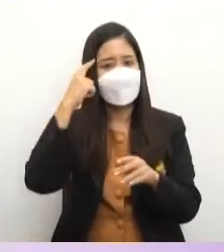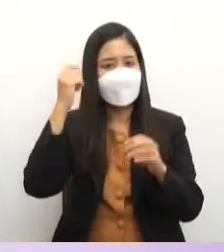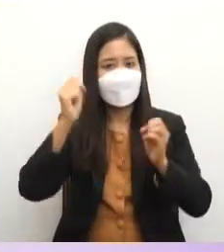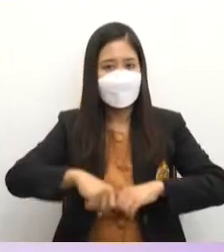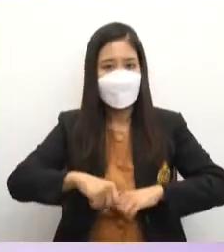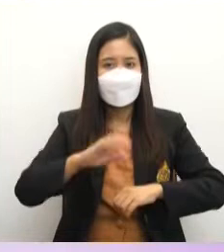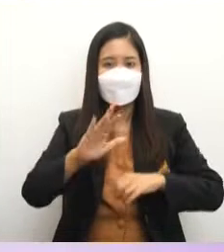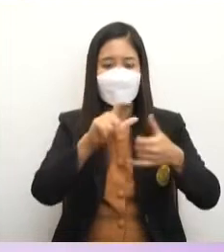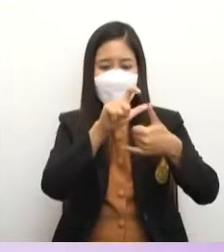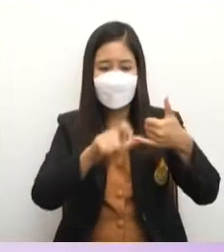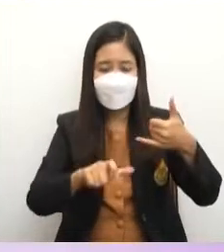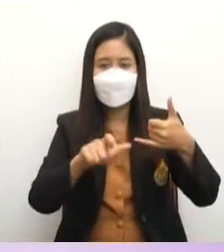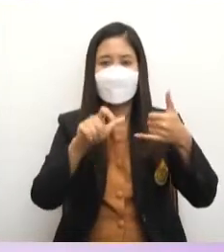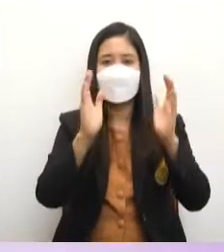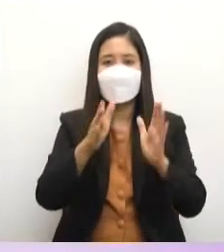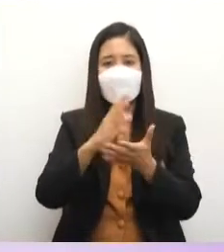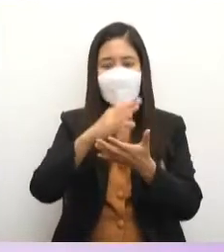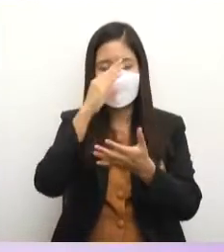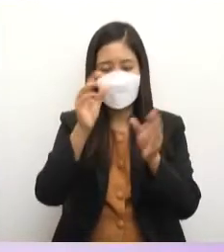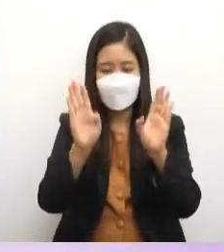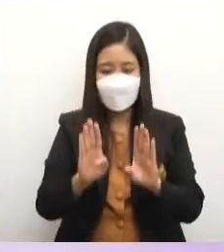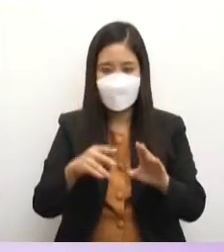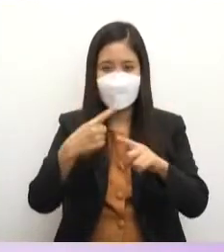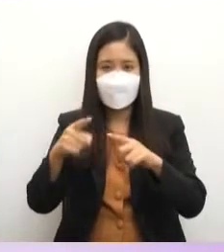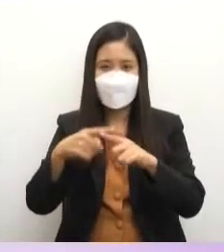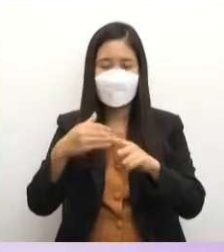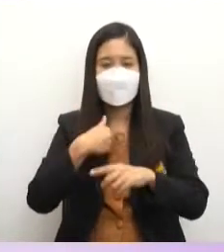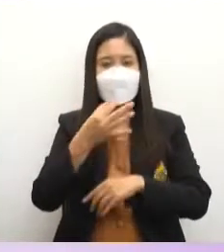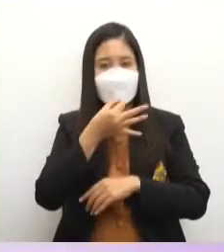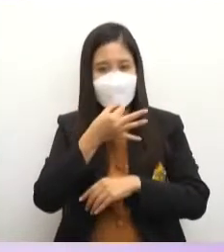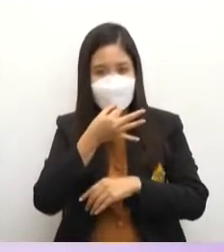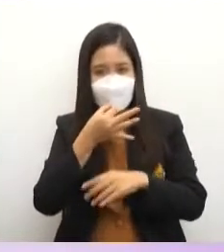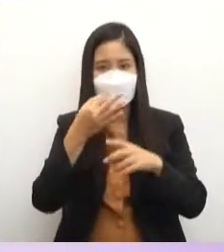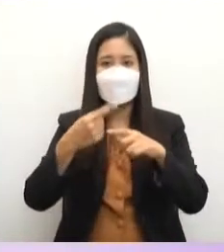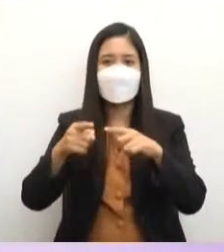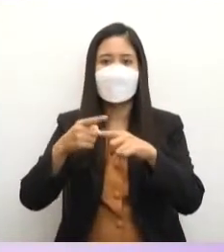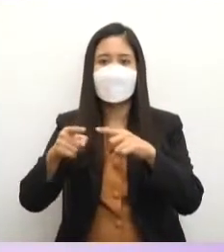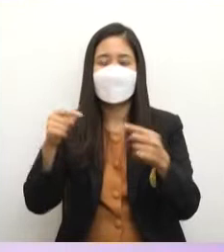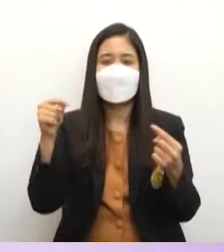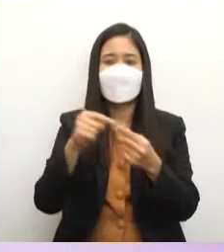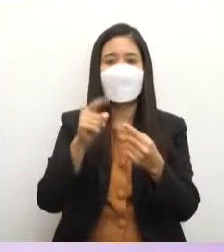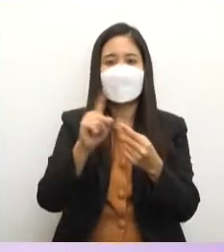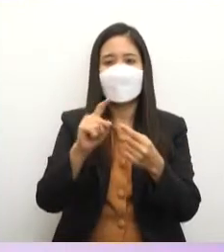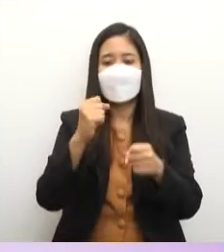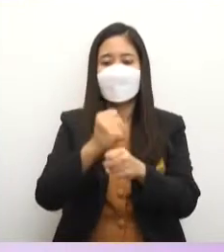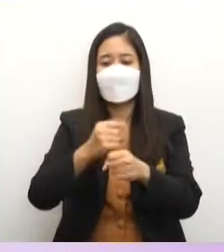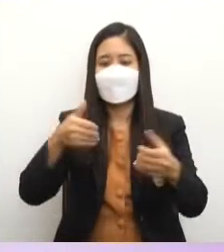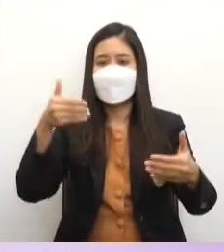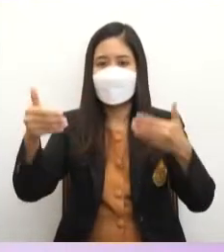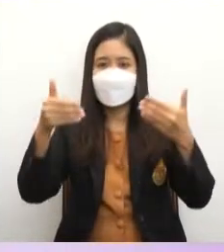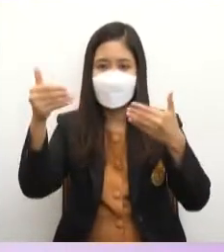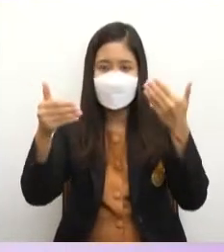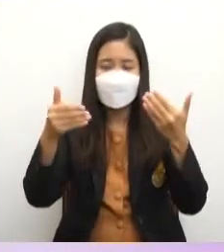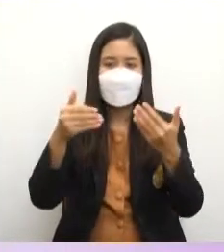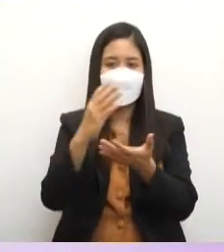ษณะของผู้เรียนอย่างหลากหลายผ่านทักษะอาชีพในการส่งเสริมอาชีพผ่านกิจกรรม5กิจกรรมรวมถึงการจัดการเรียน